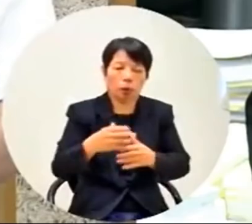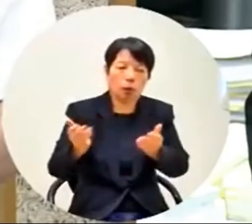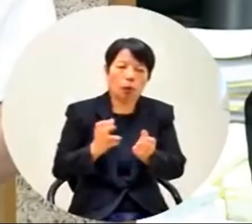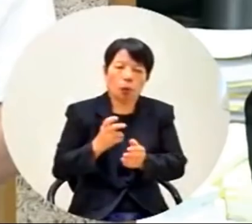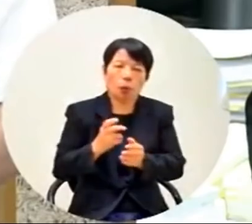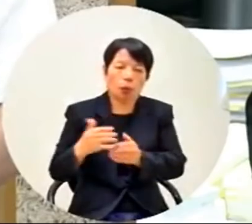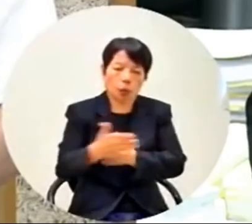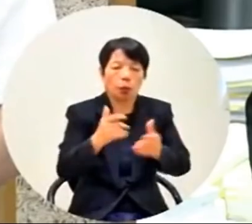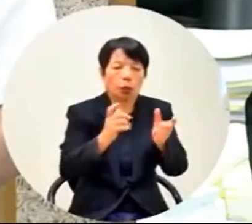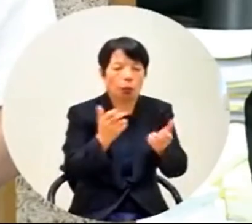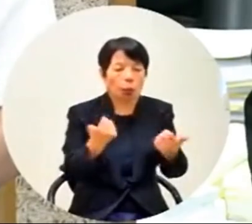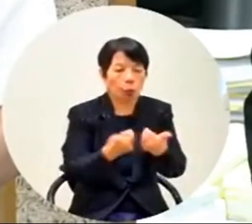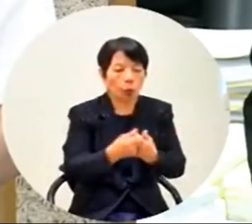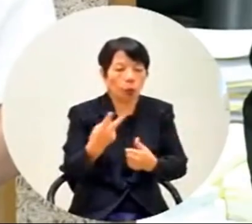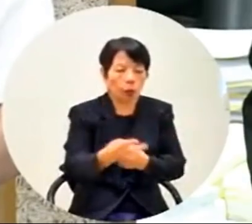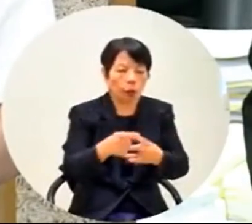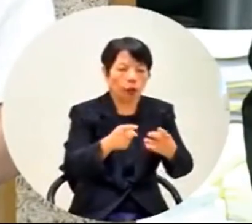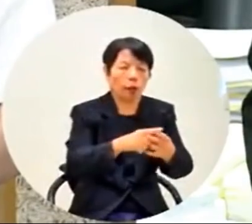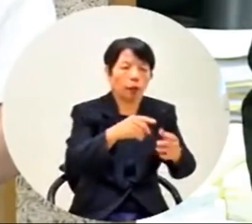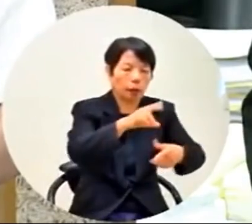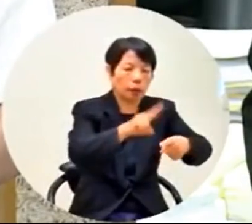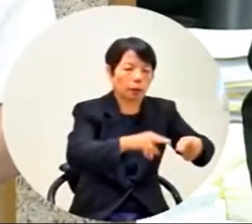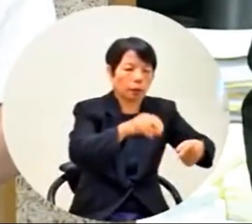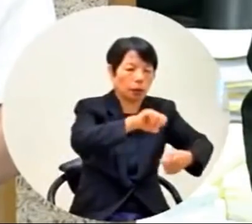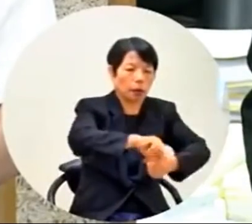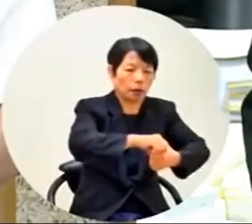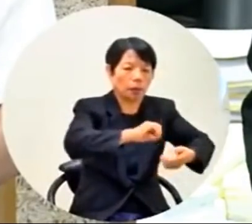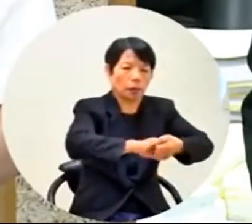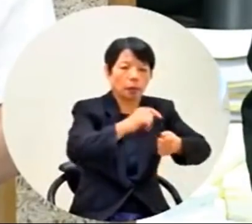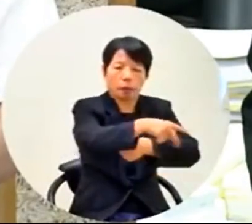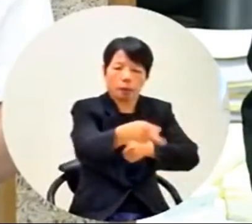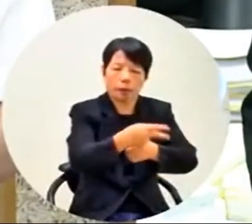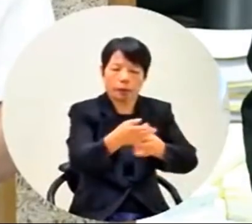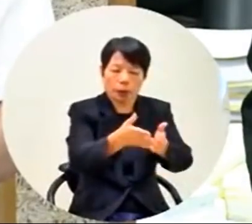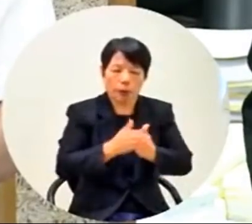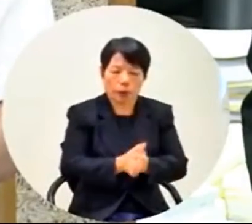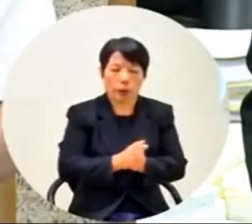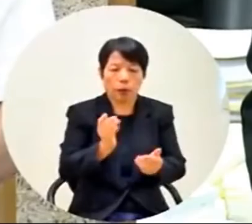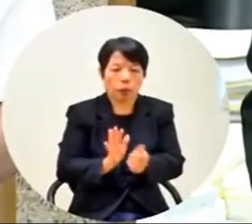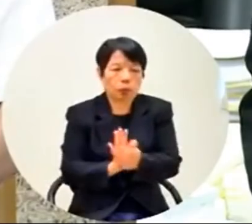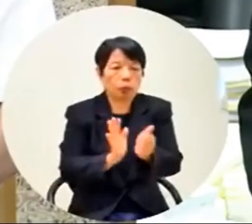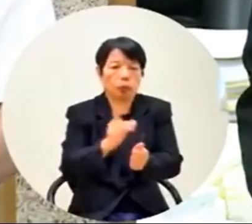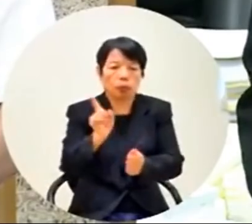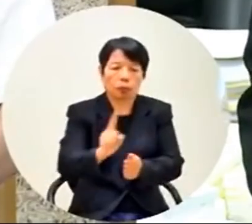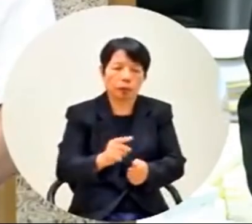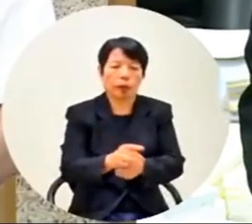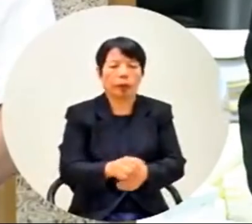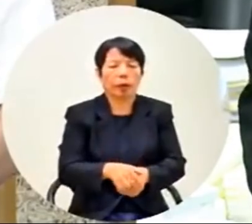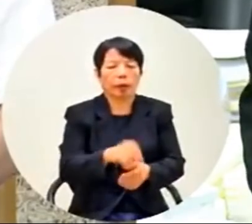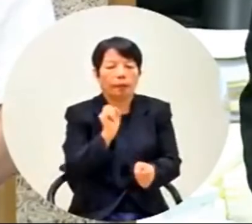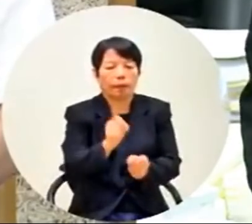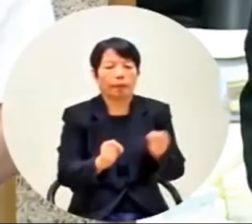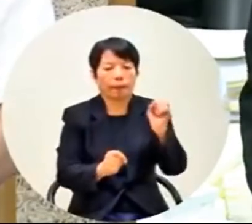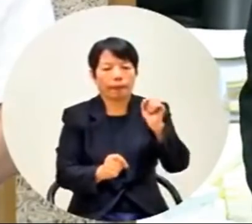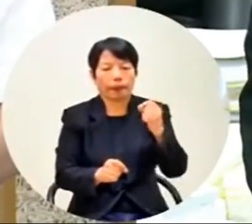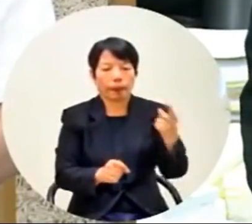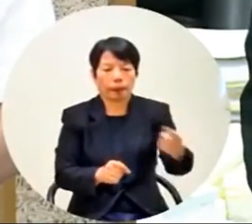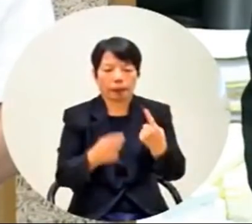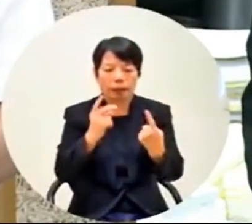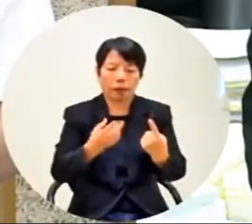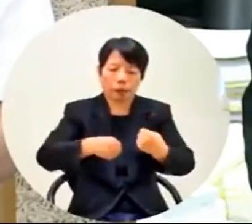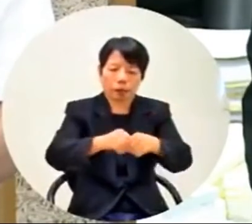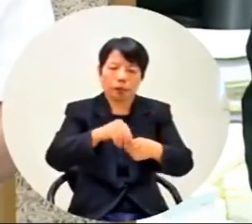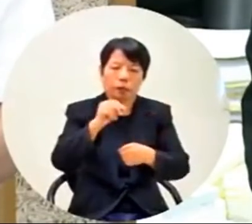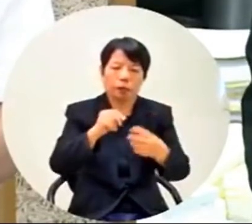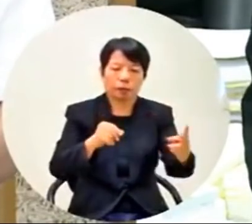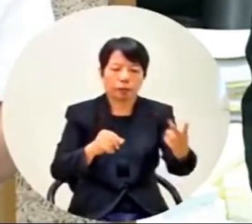农会，有办理买十片送一片的一个那个促销的活动。那全国总共有28万片哦，我们